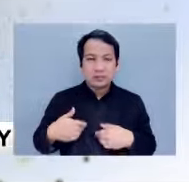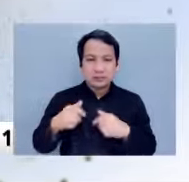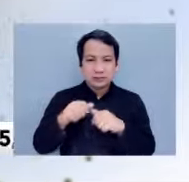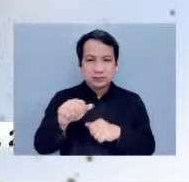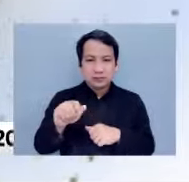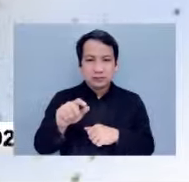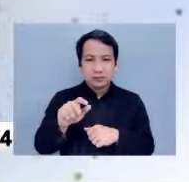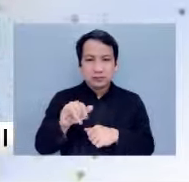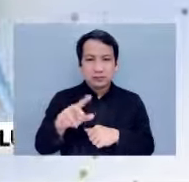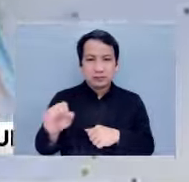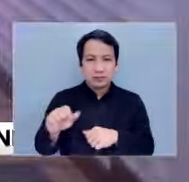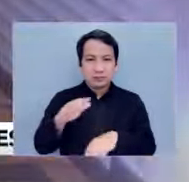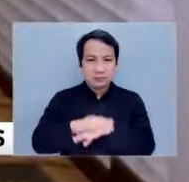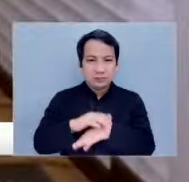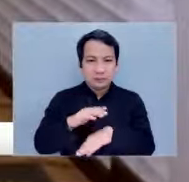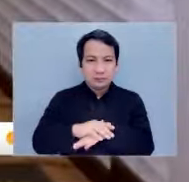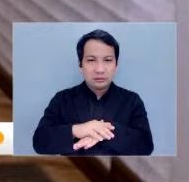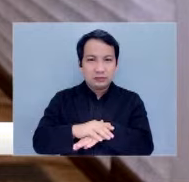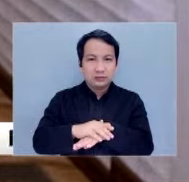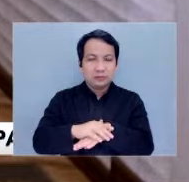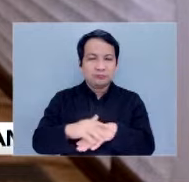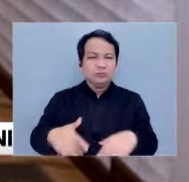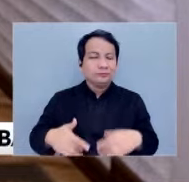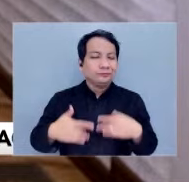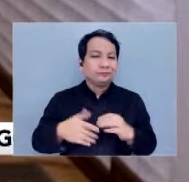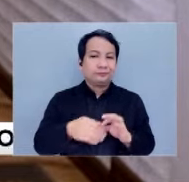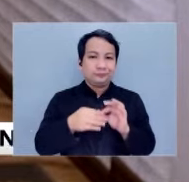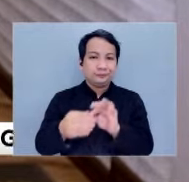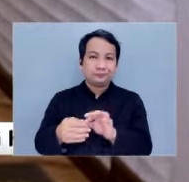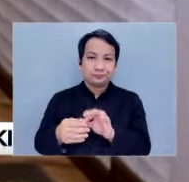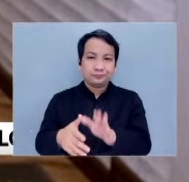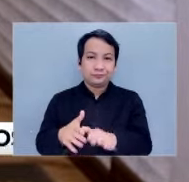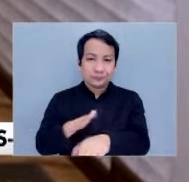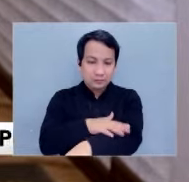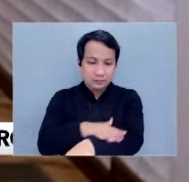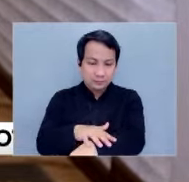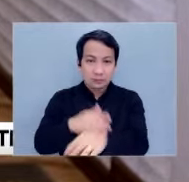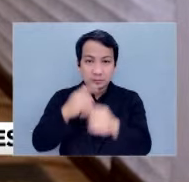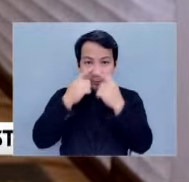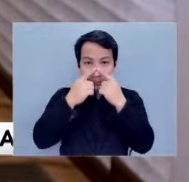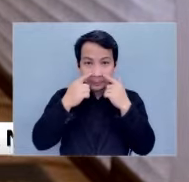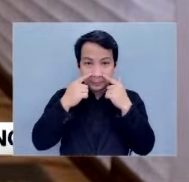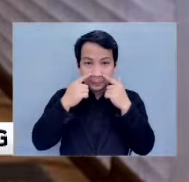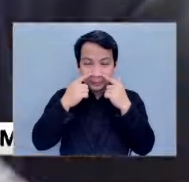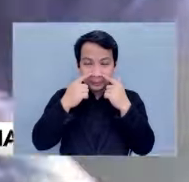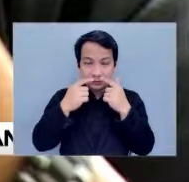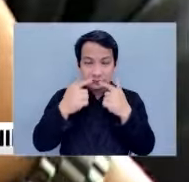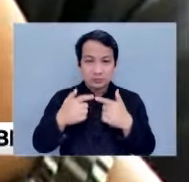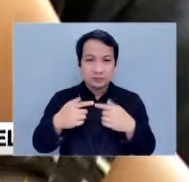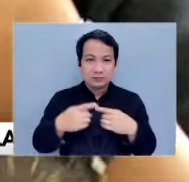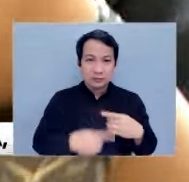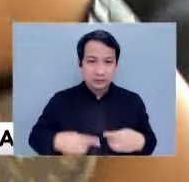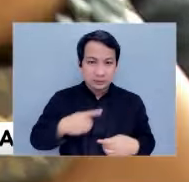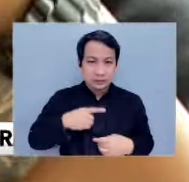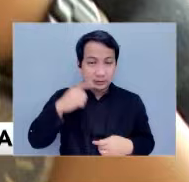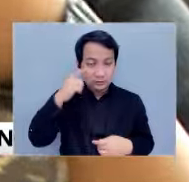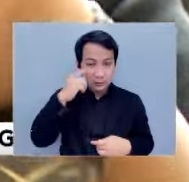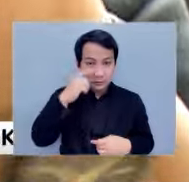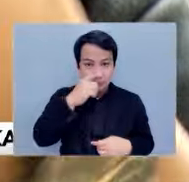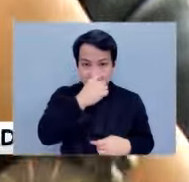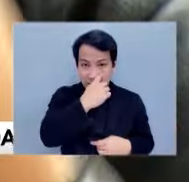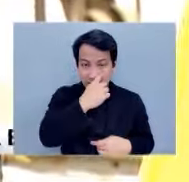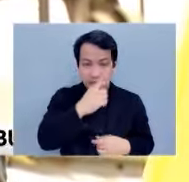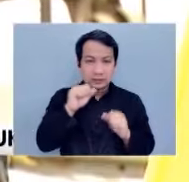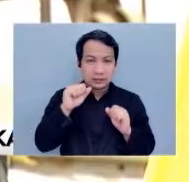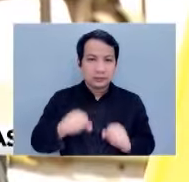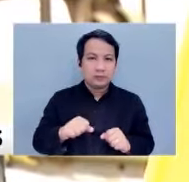namang banta sa ating katawan. Apektado nito ang ating balat, sinuses, airways, digestive system at mga mata. Kasama sa mga sintomas ito ang pangangati